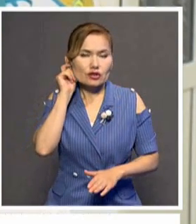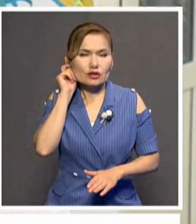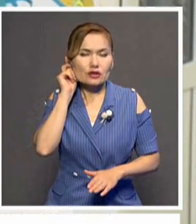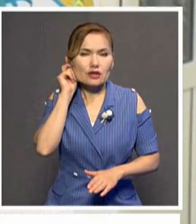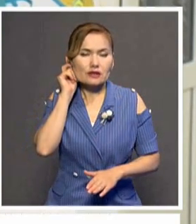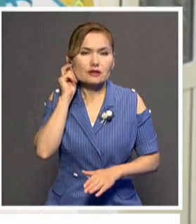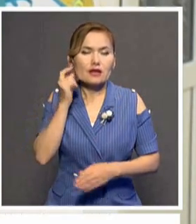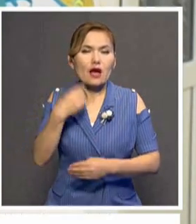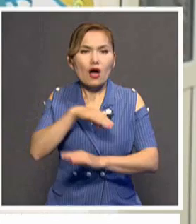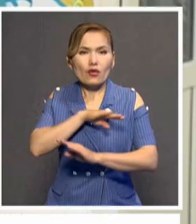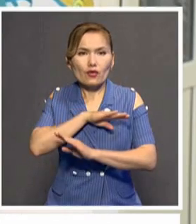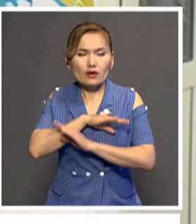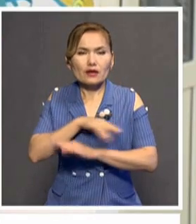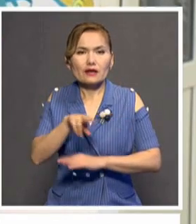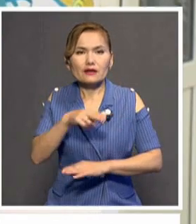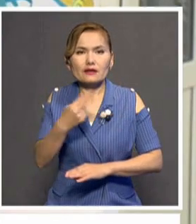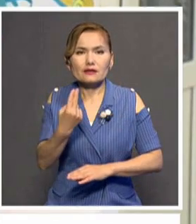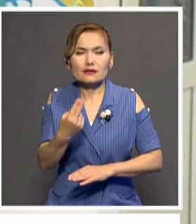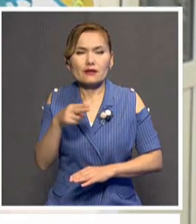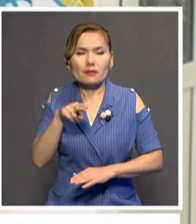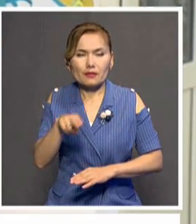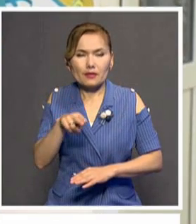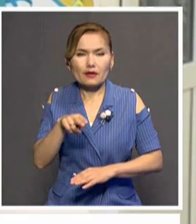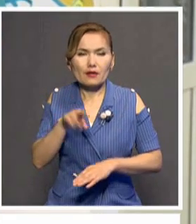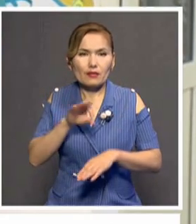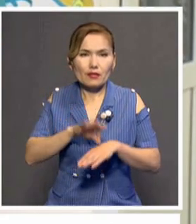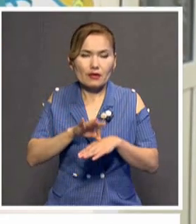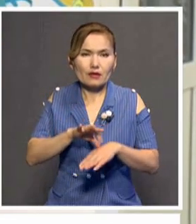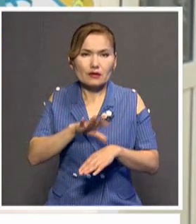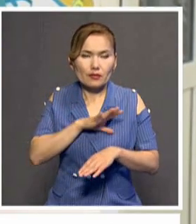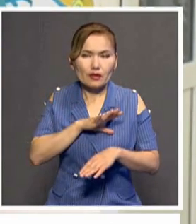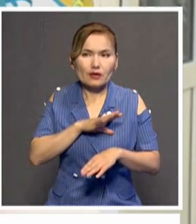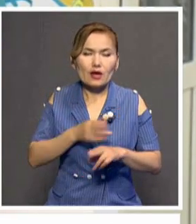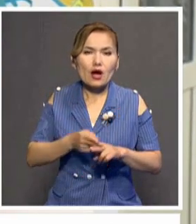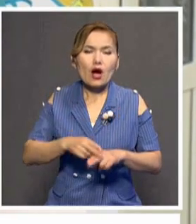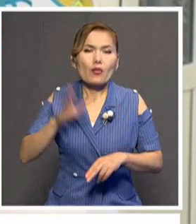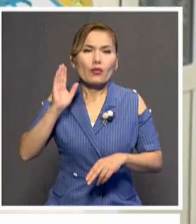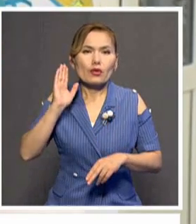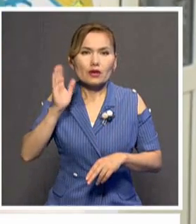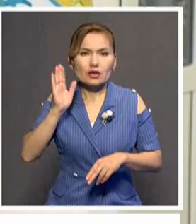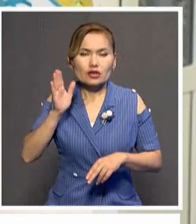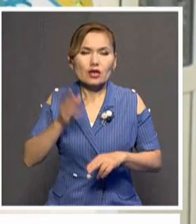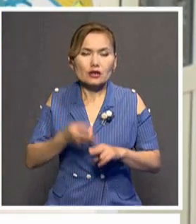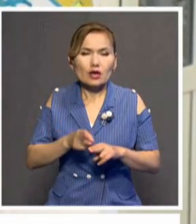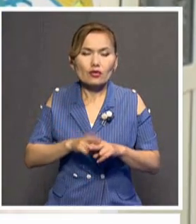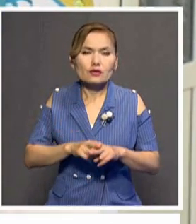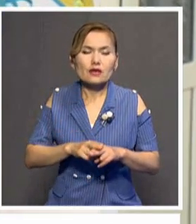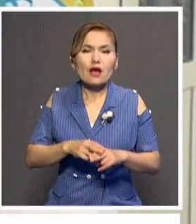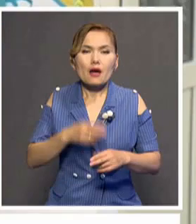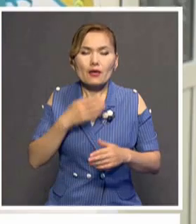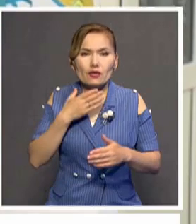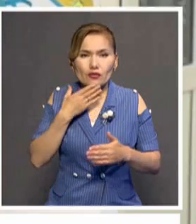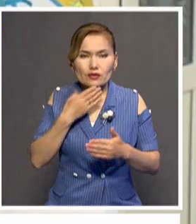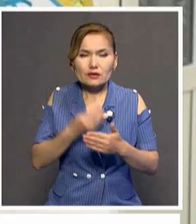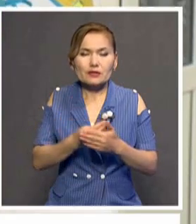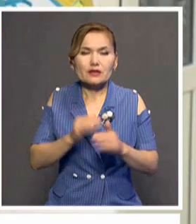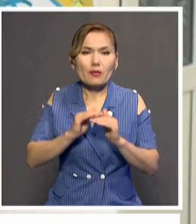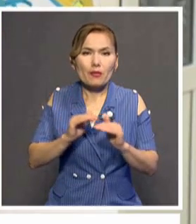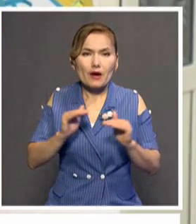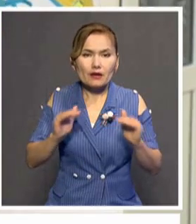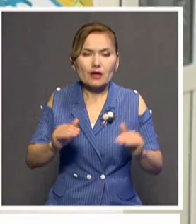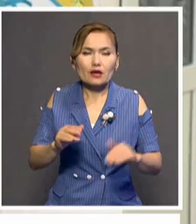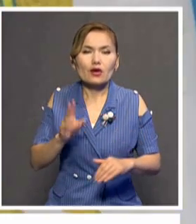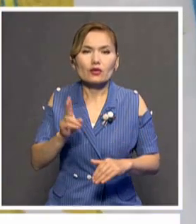бауырынан. Содан кейін былай-былай қарап емдете алмағандықтан келешекте біз осы бір адам емдеу керек қой деп, соған қазір біз